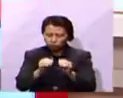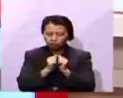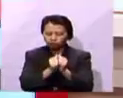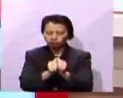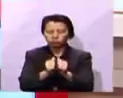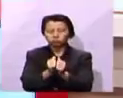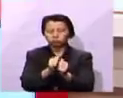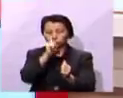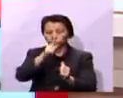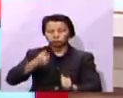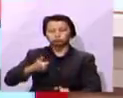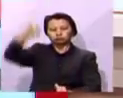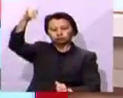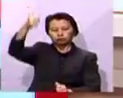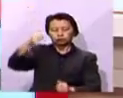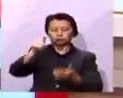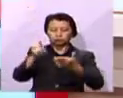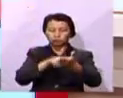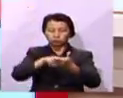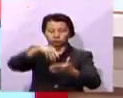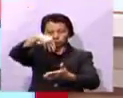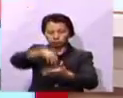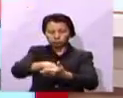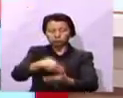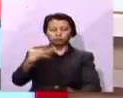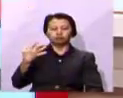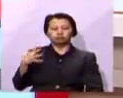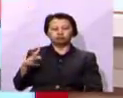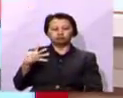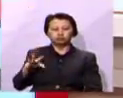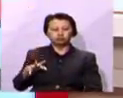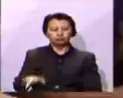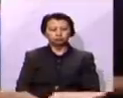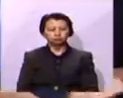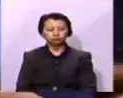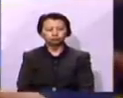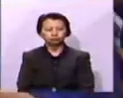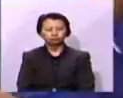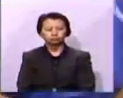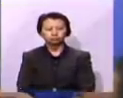dalam memastikan kemenangan besar pada PRU 14.